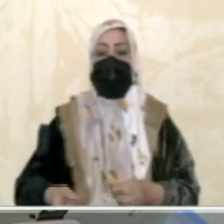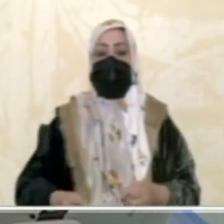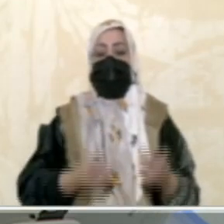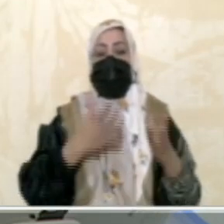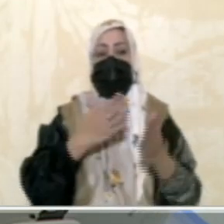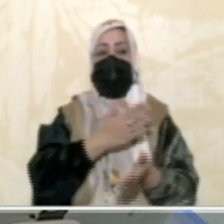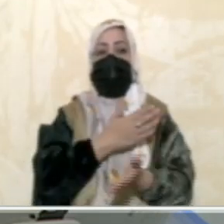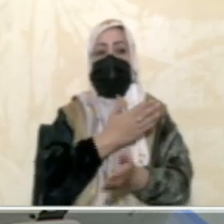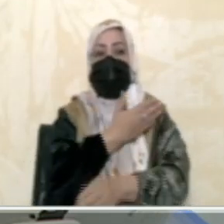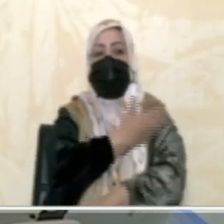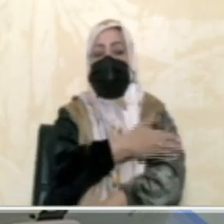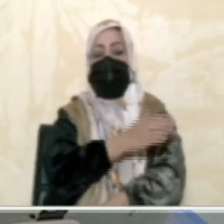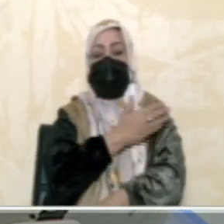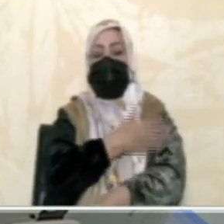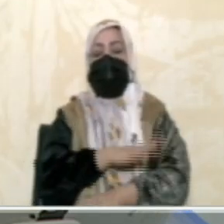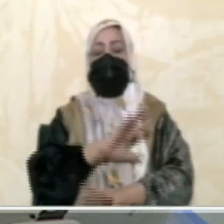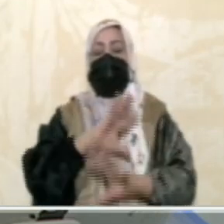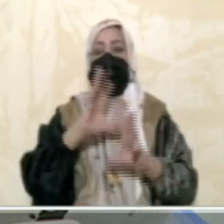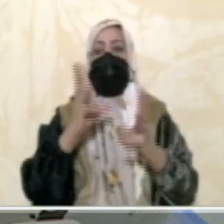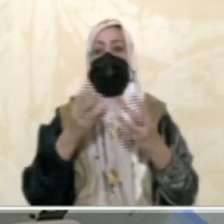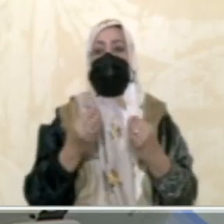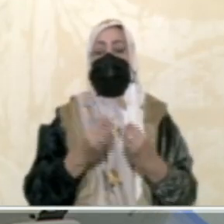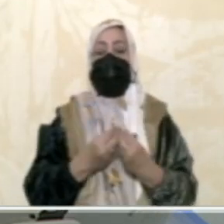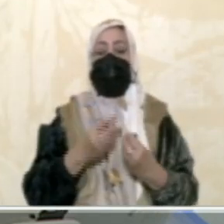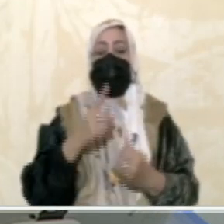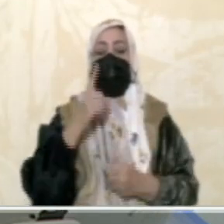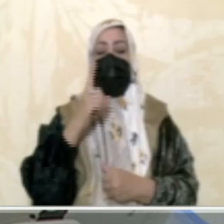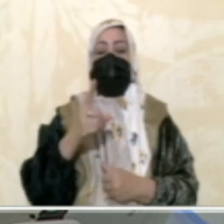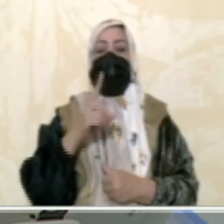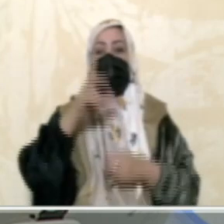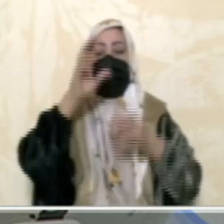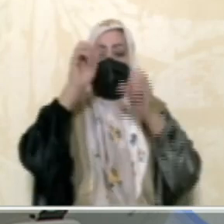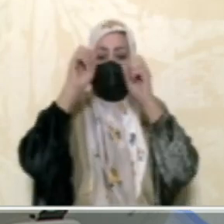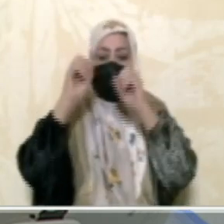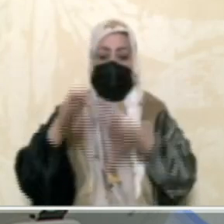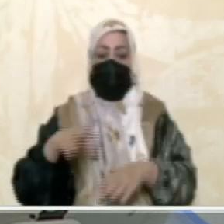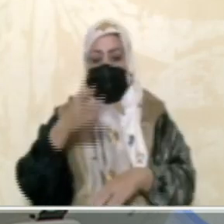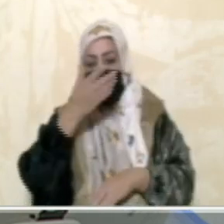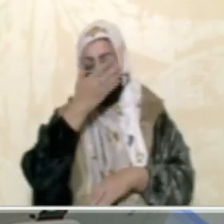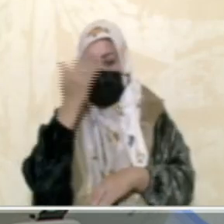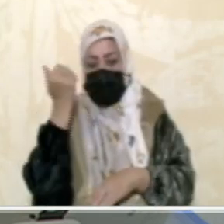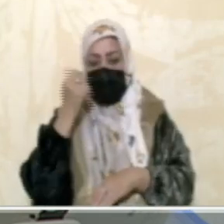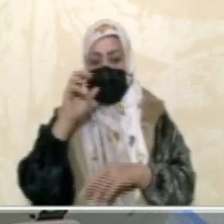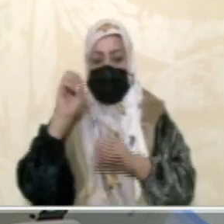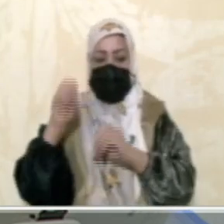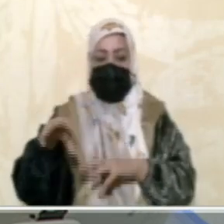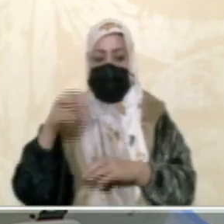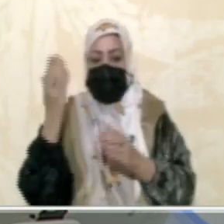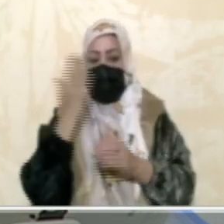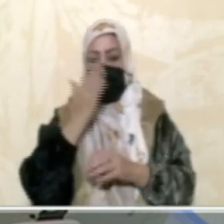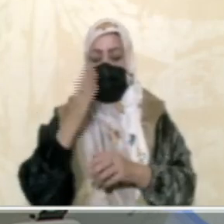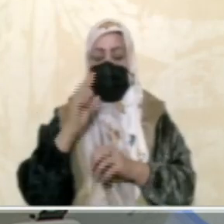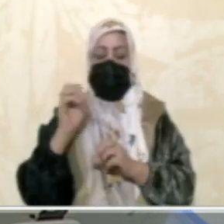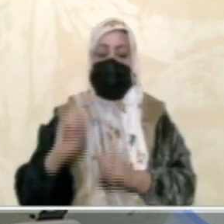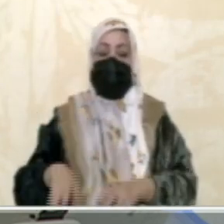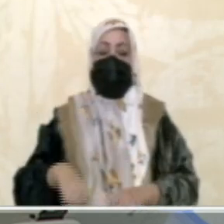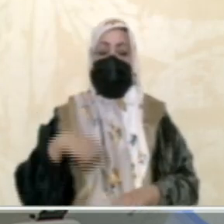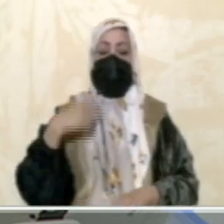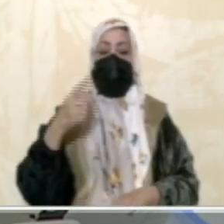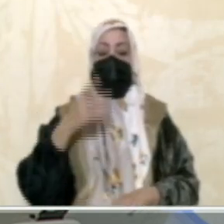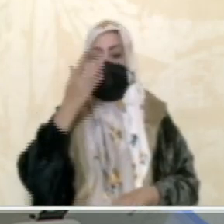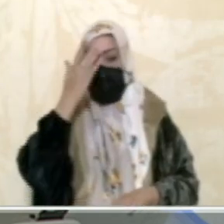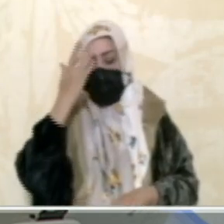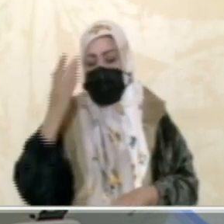وان يجزيه عن العلم خير الجزاء وان يخلف فيه خيرا فهذه